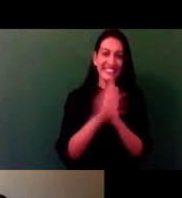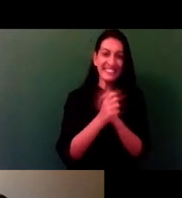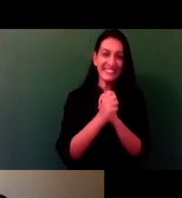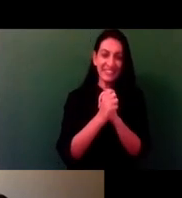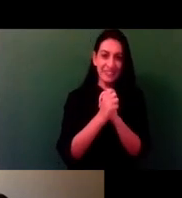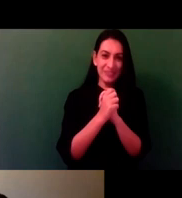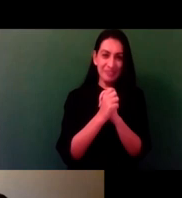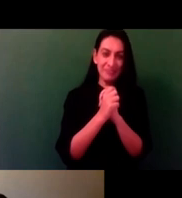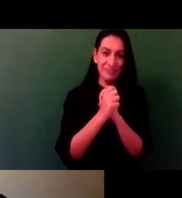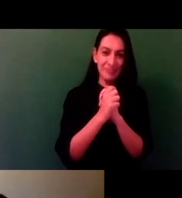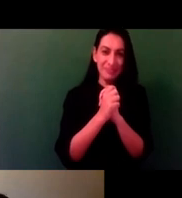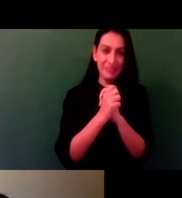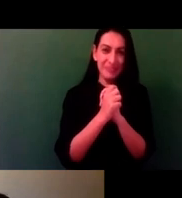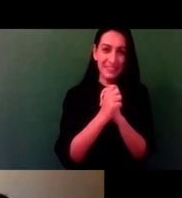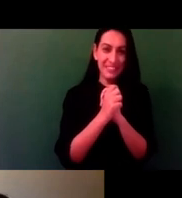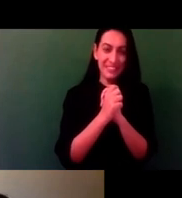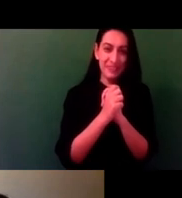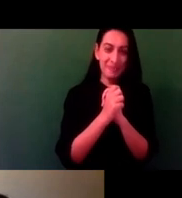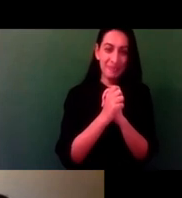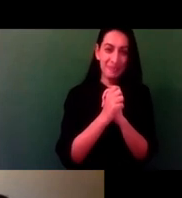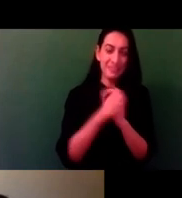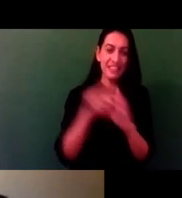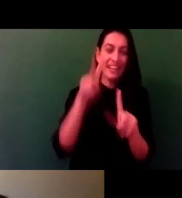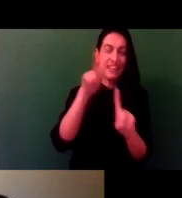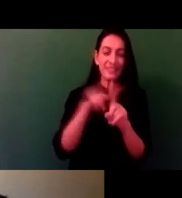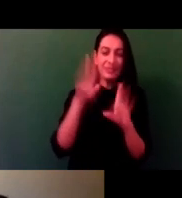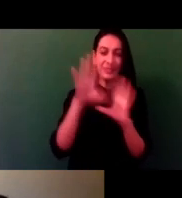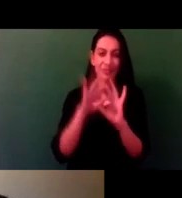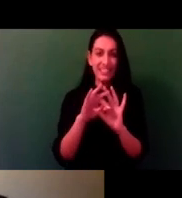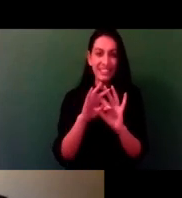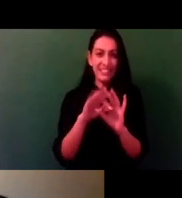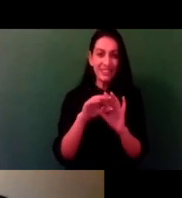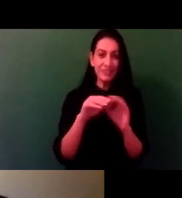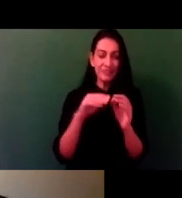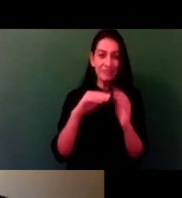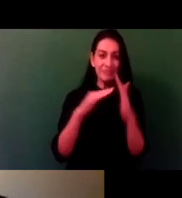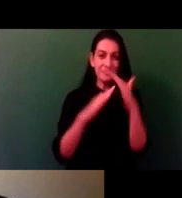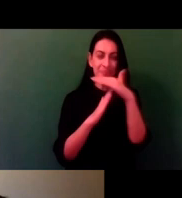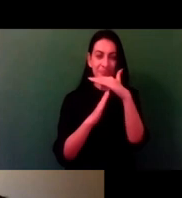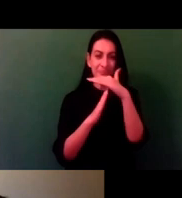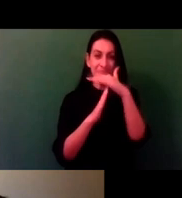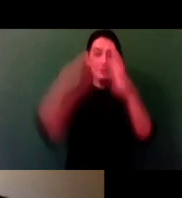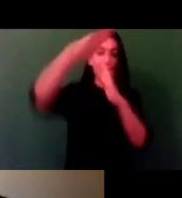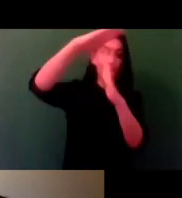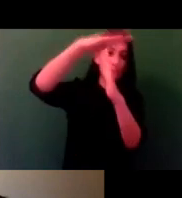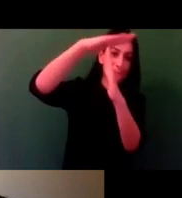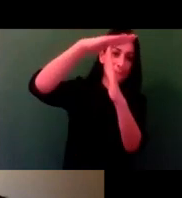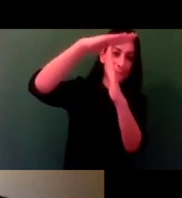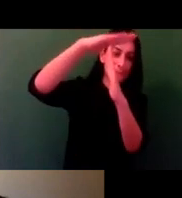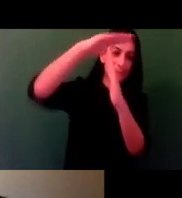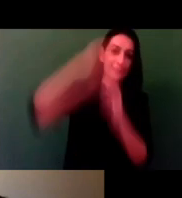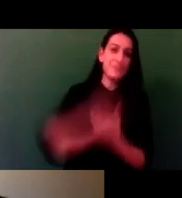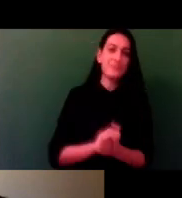örnekleri nelerdir? Buradan ne dersler çıkartabiliriz? Bir söz istemiş galiba, söz alabilir miyim diye. Kimdir o? Yelta.